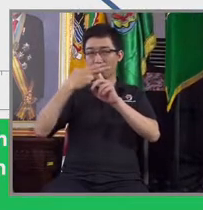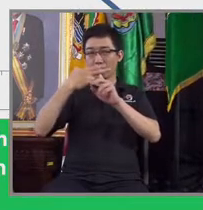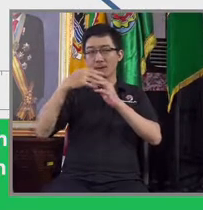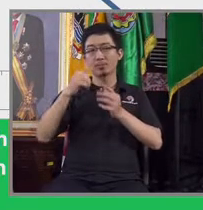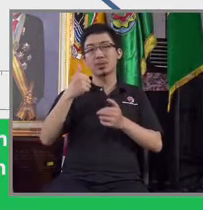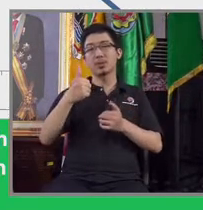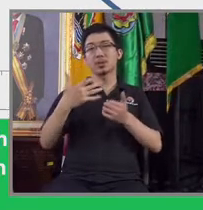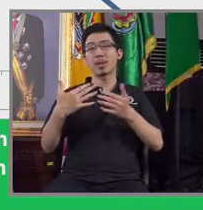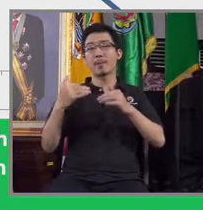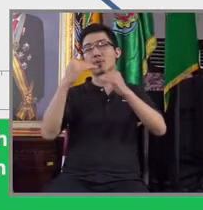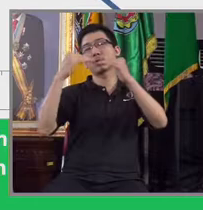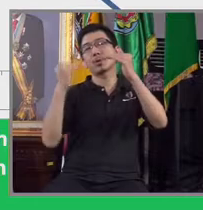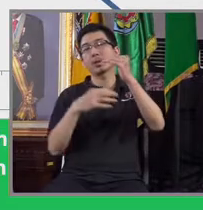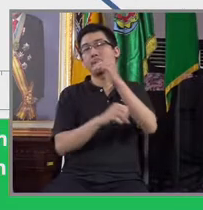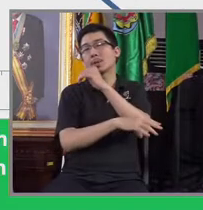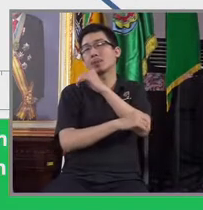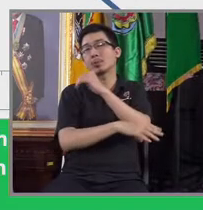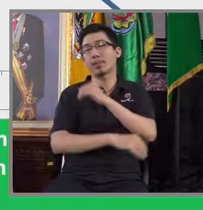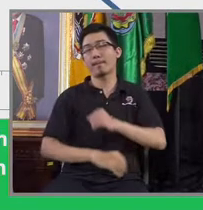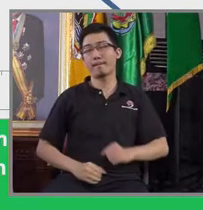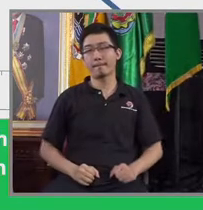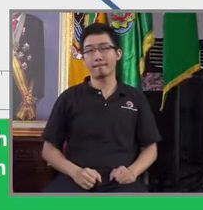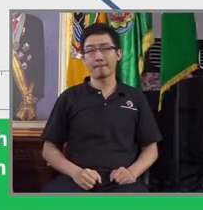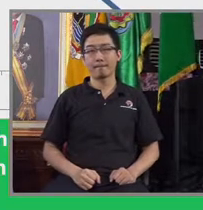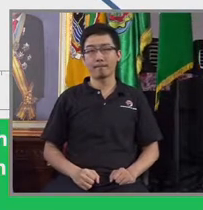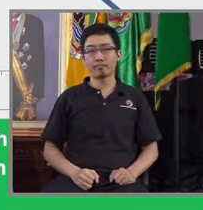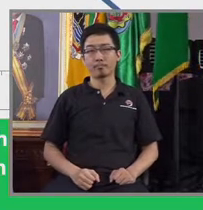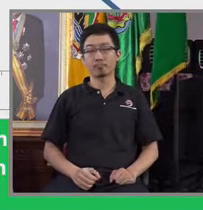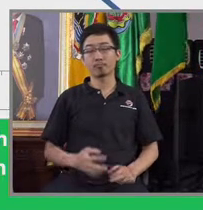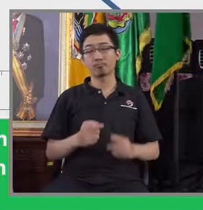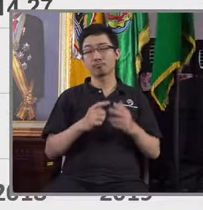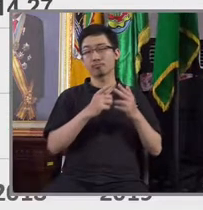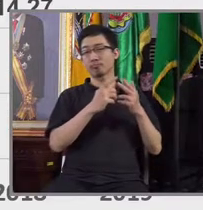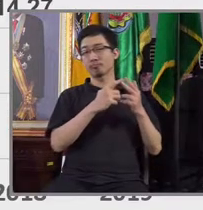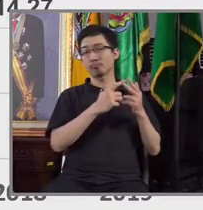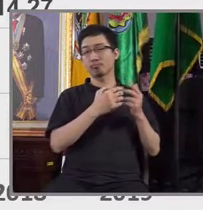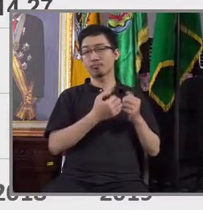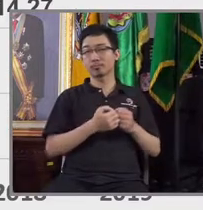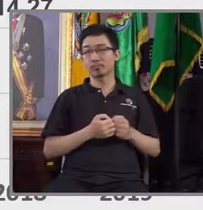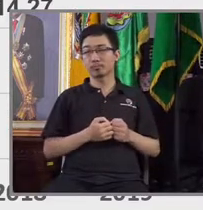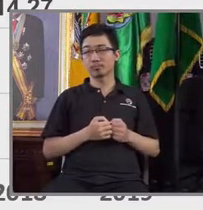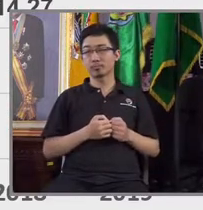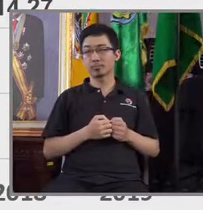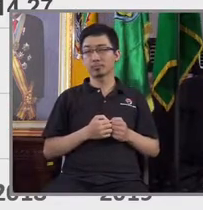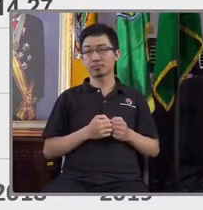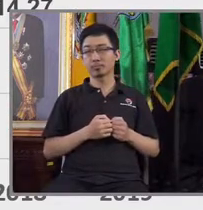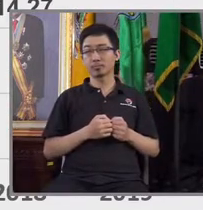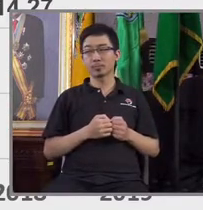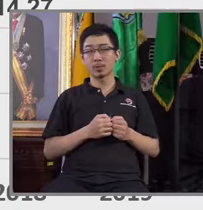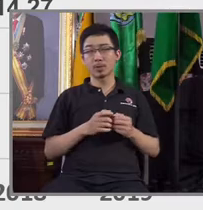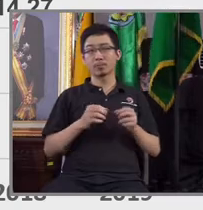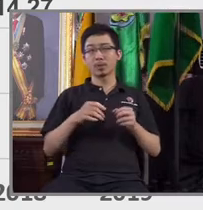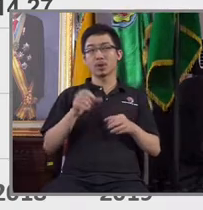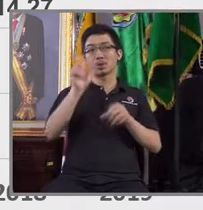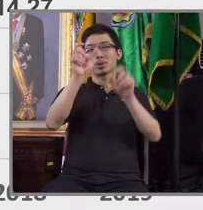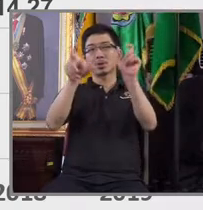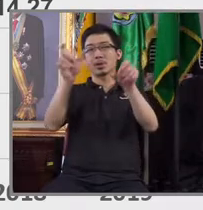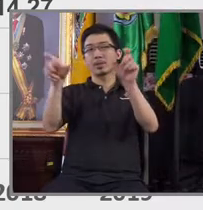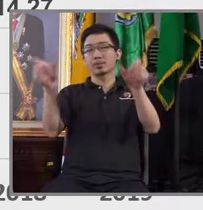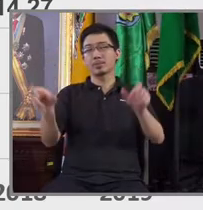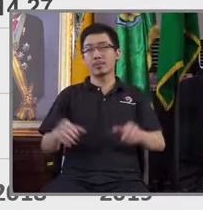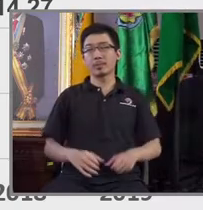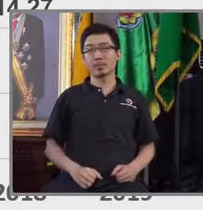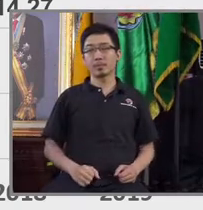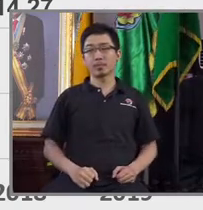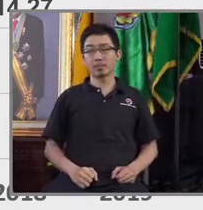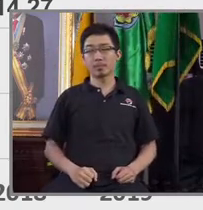miskin Hai yang kedua yaitu kualitas dan daya saing SDM Hai di